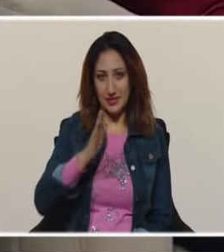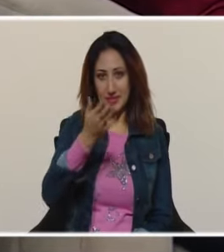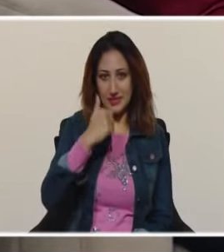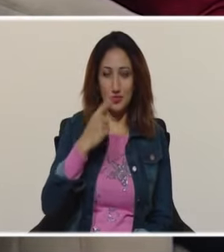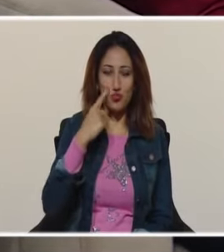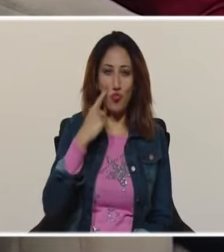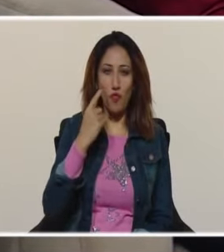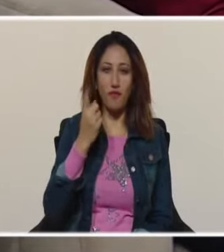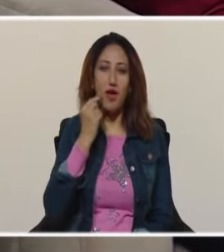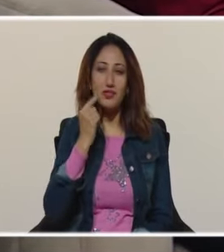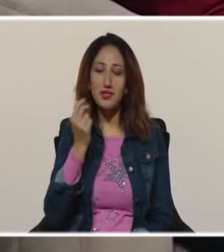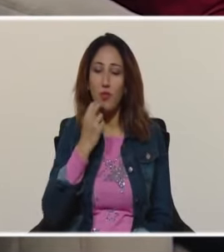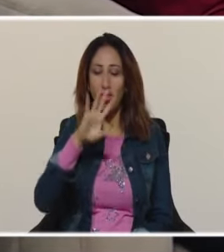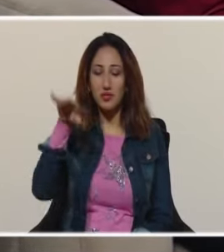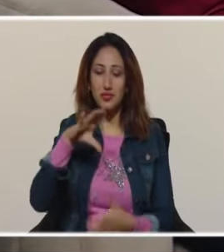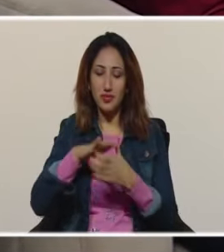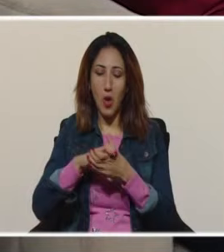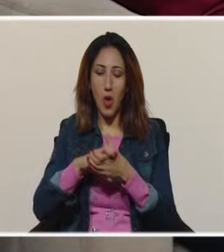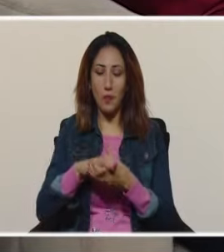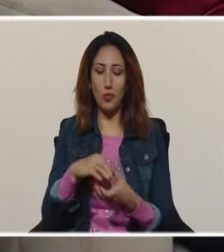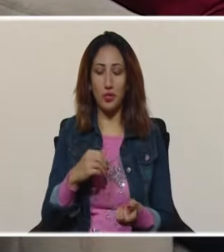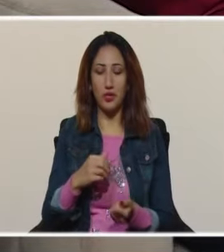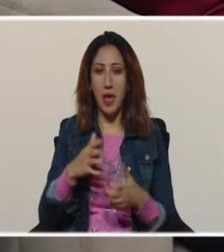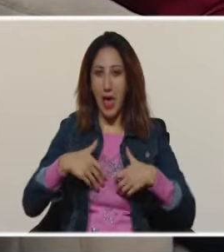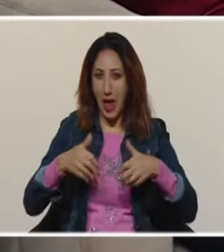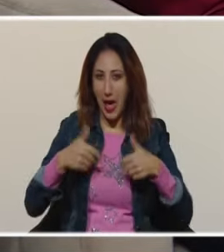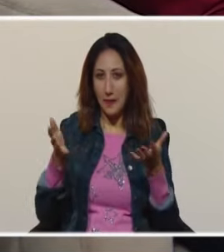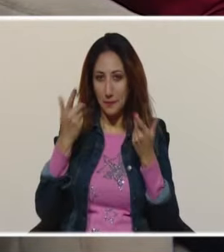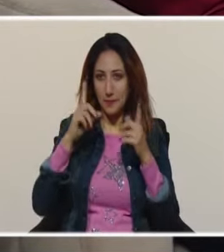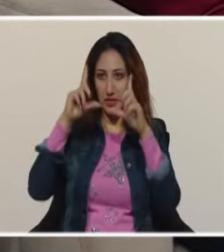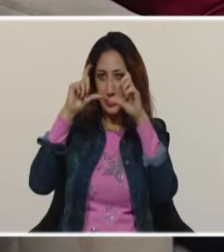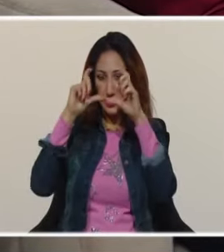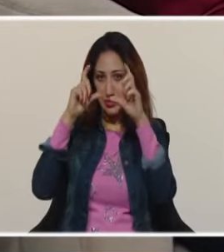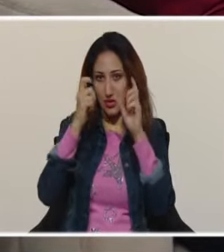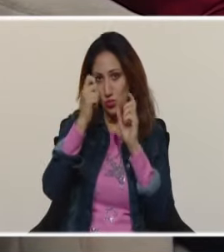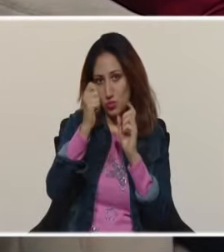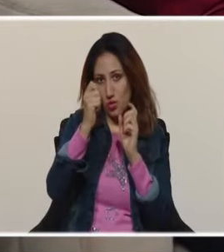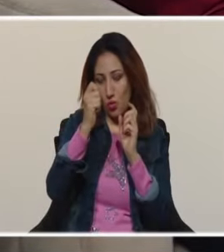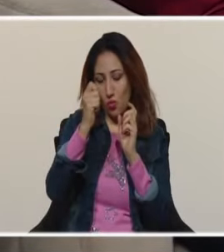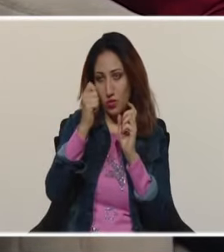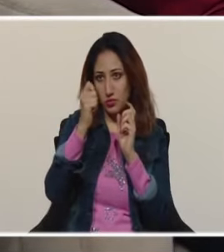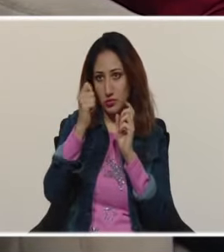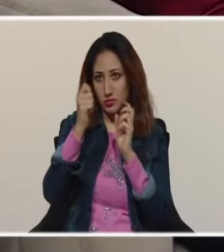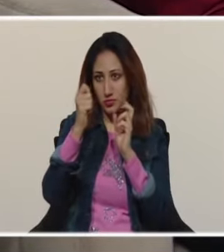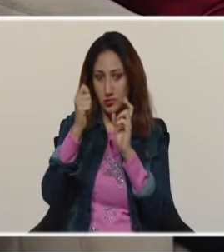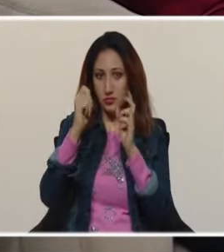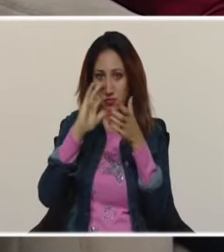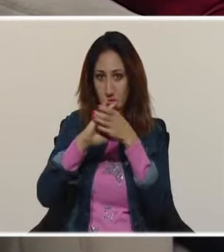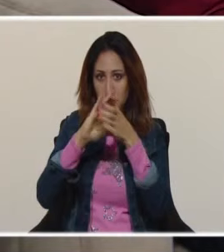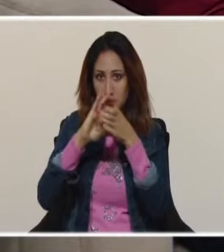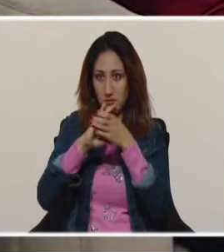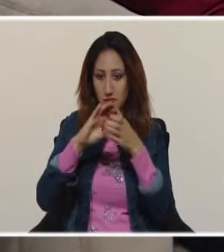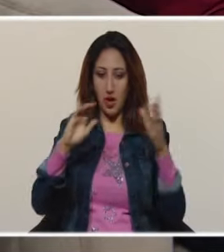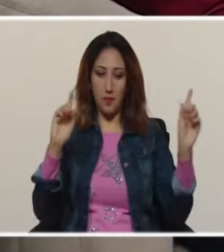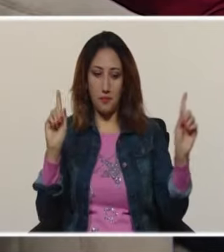مقلب. فاحنا ماشيين في الشارع قلت للواحد كان معدي قلت له بعد اذن حضرتك صورنا، راح مسك الموبايل وبيصورني. فخليت كام واحد من اصدقائي راح